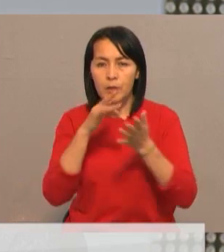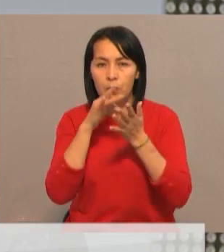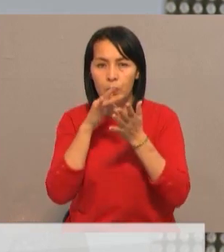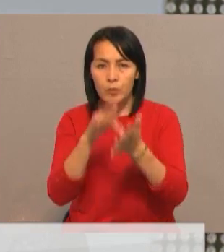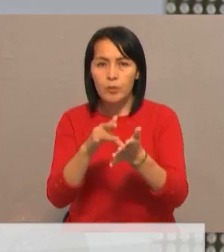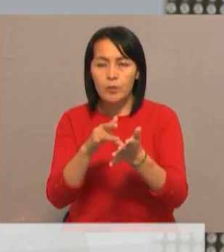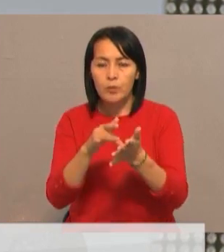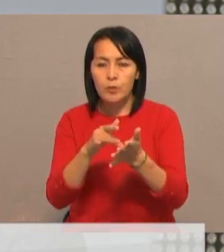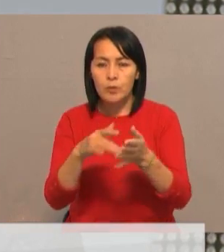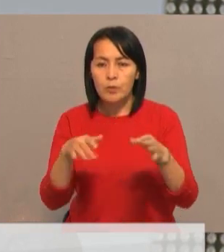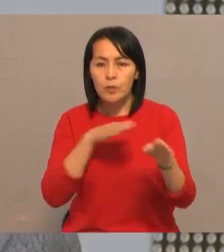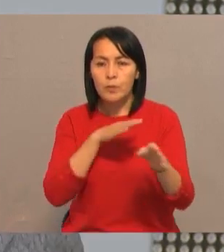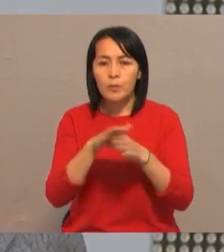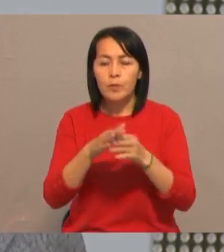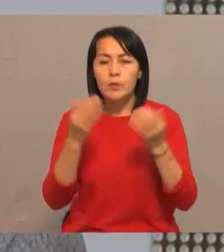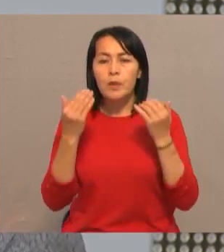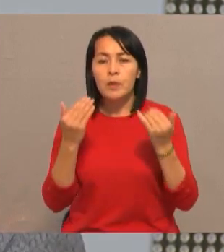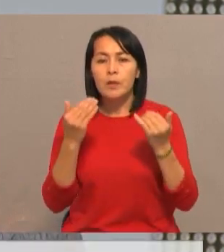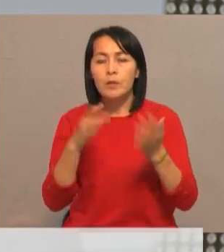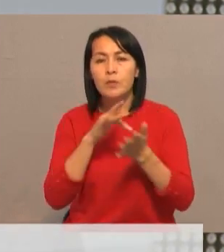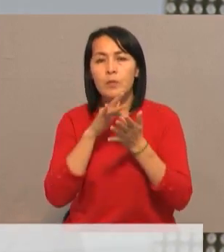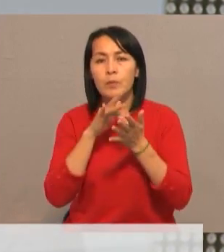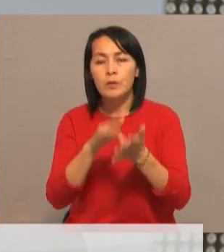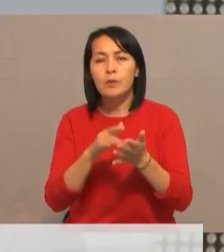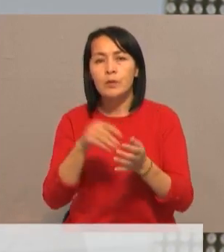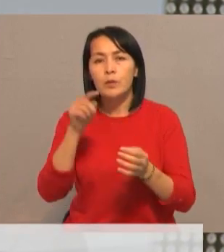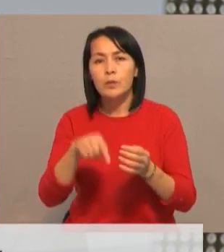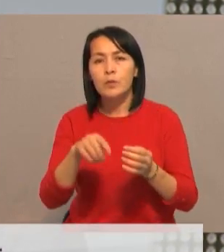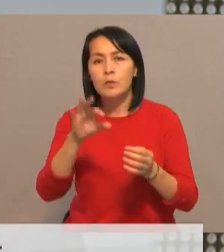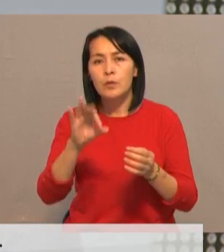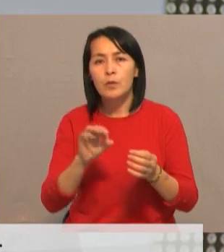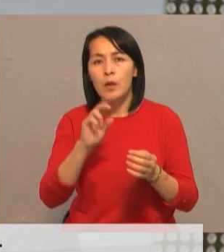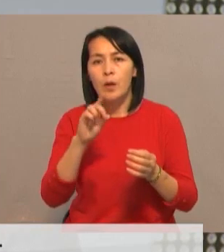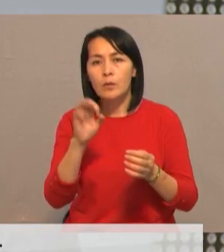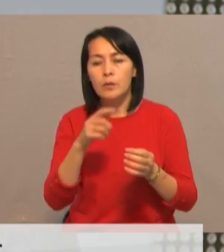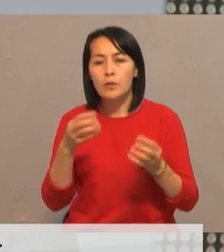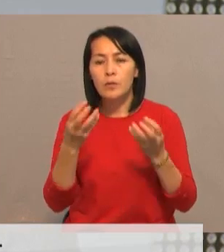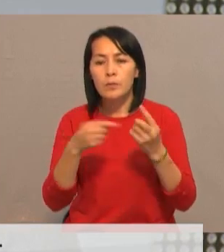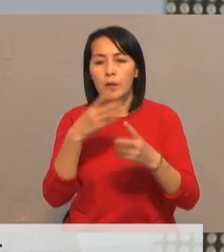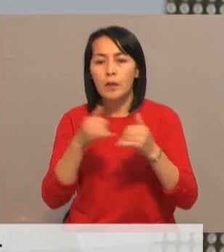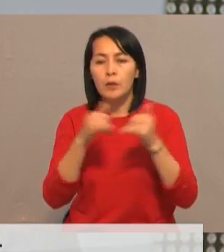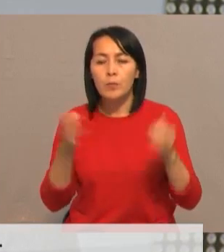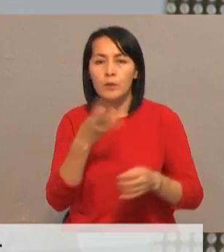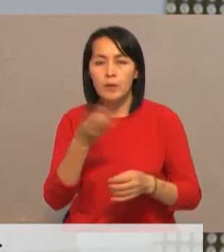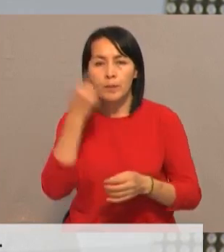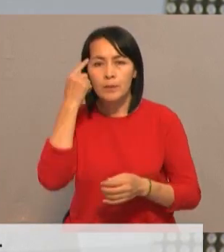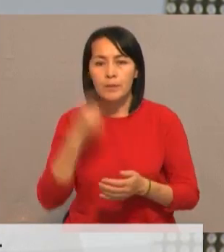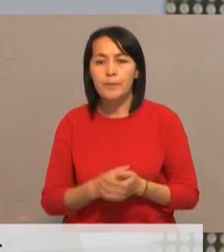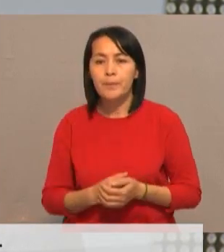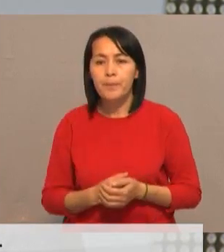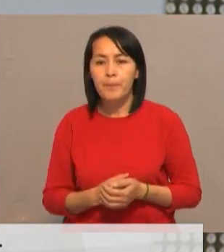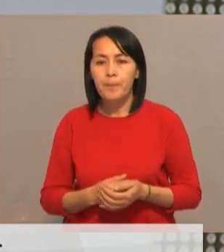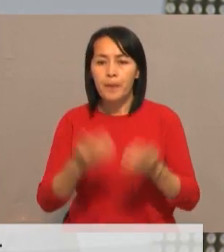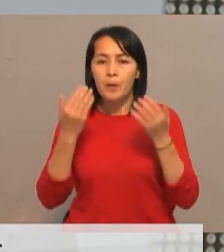маршрут болып қалыптасты. Ал енді осы маршрутқа осы оқсызды қосып, оны жетілдіре түсуіміз керек деп есептейміз.